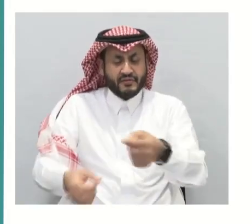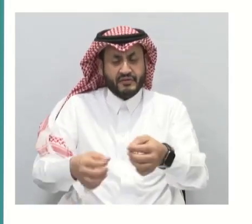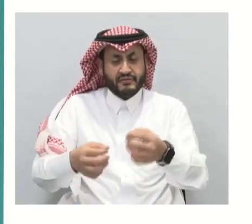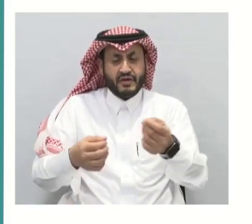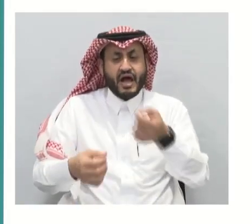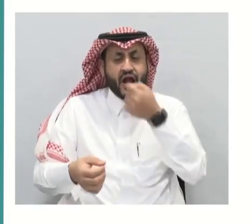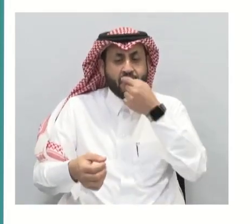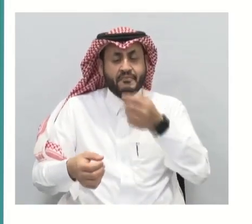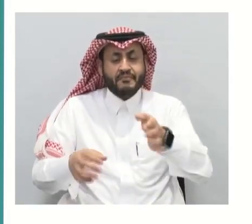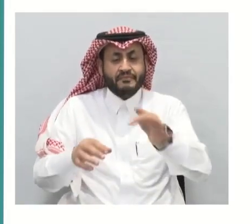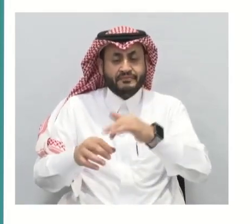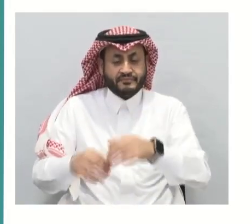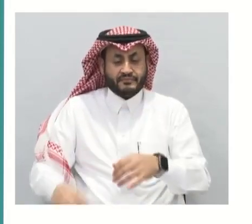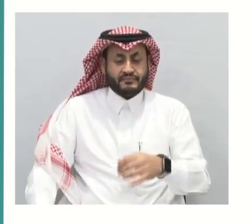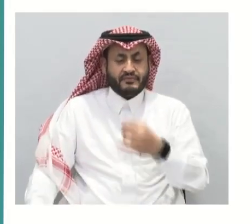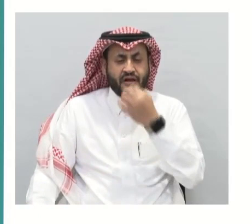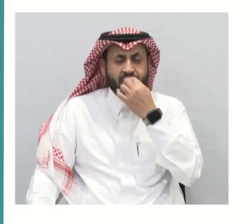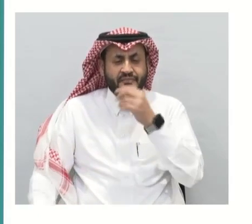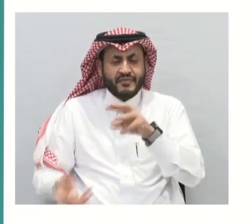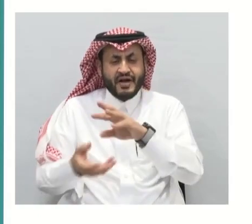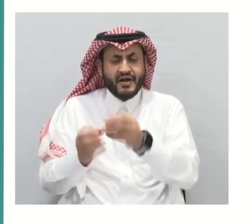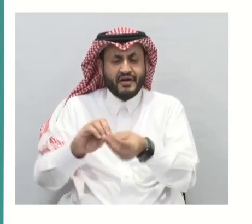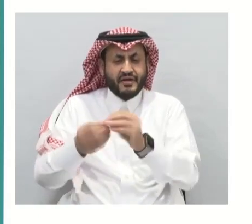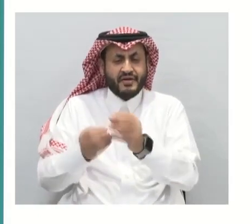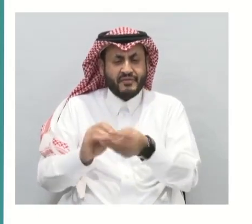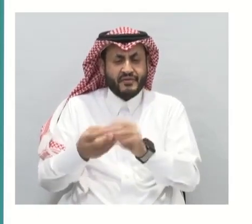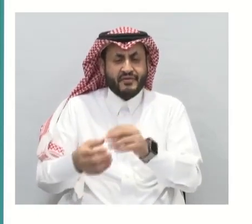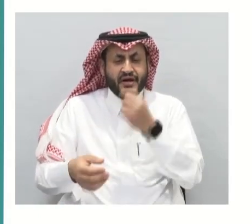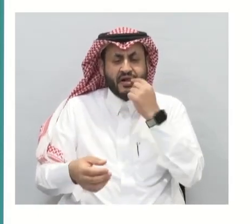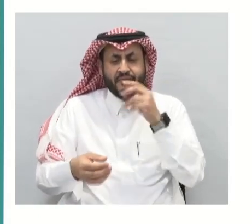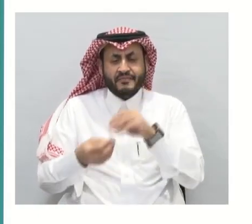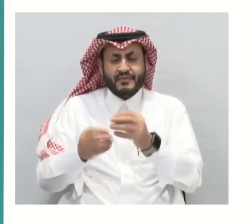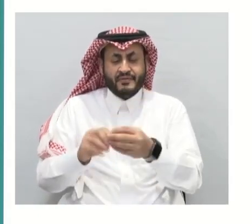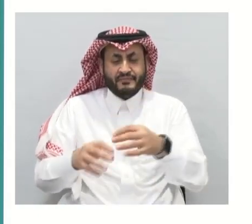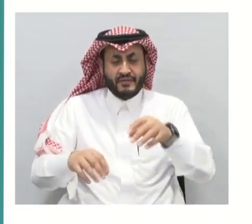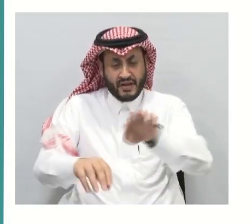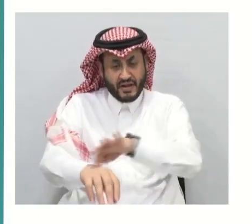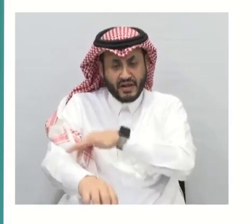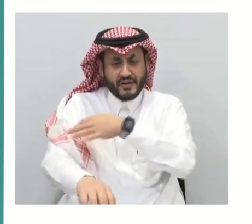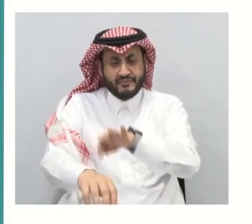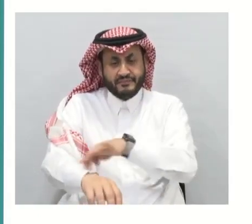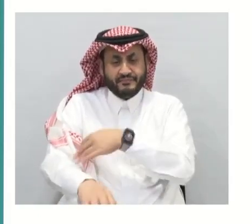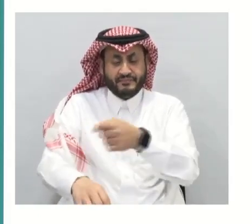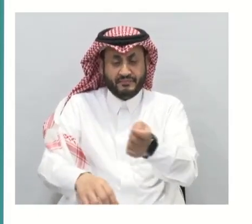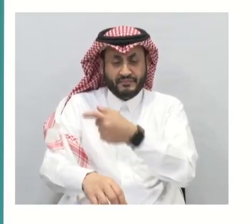هنا ومن ثم يخلط باللعاب ثم يكون السيال العصبي